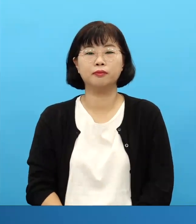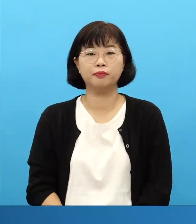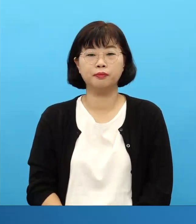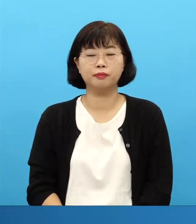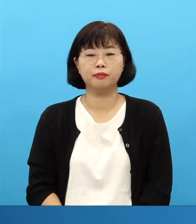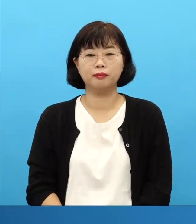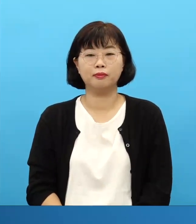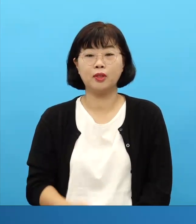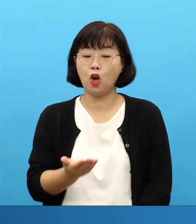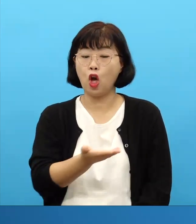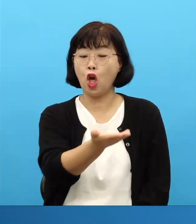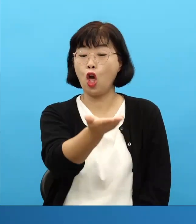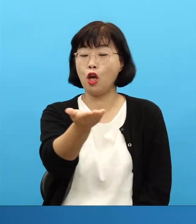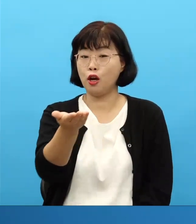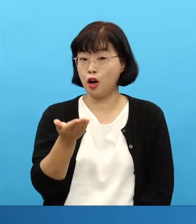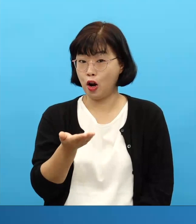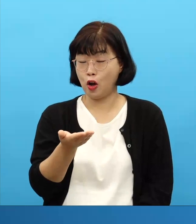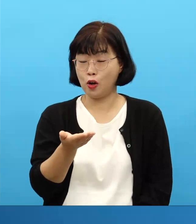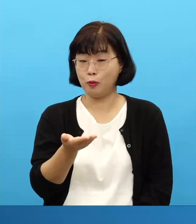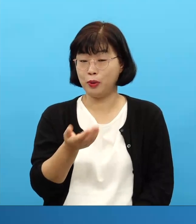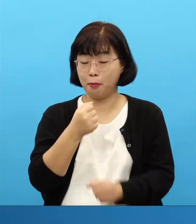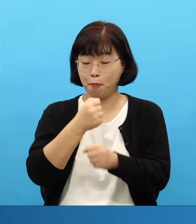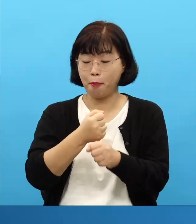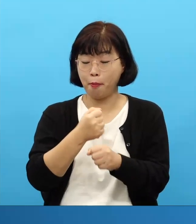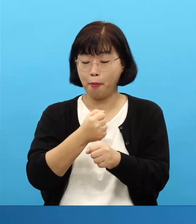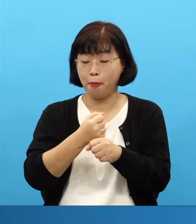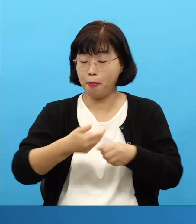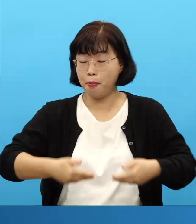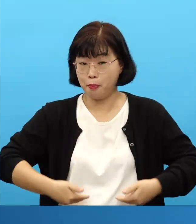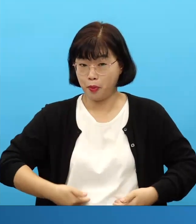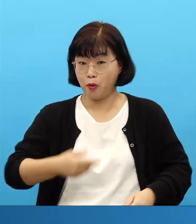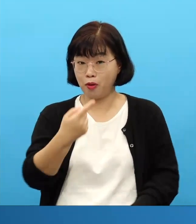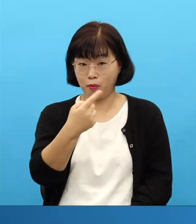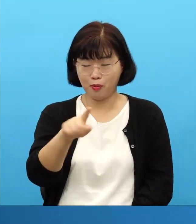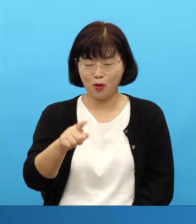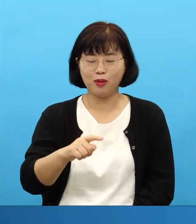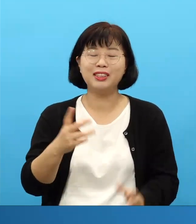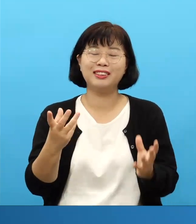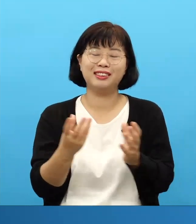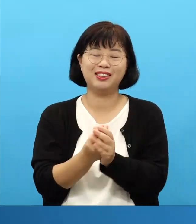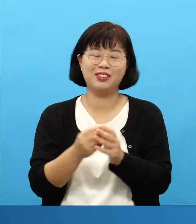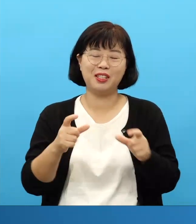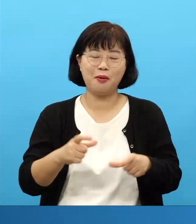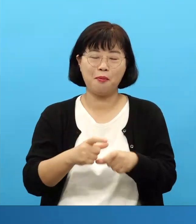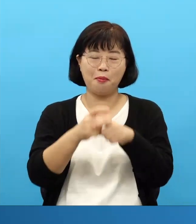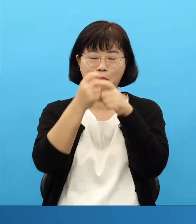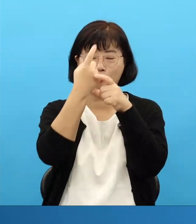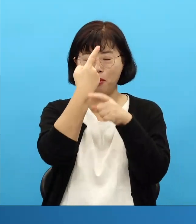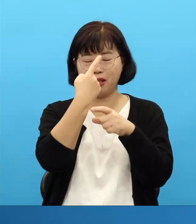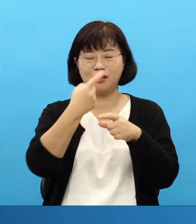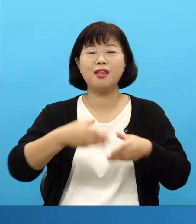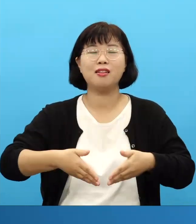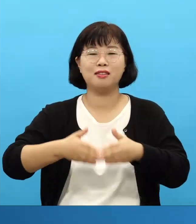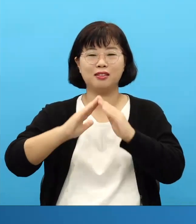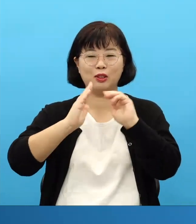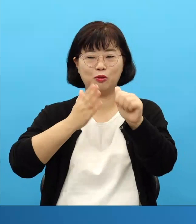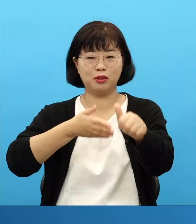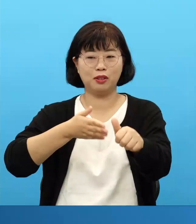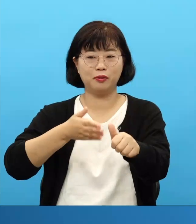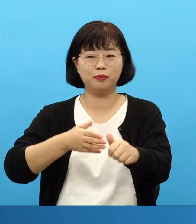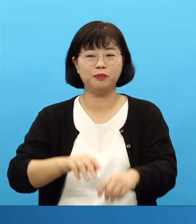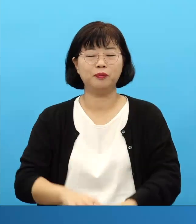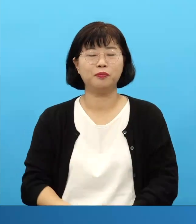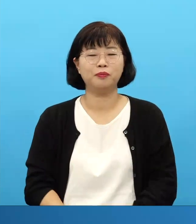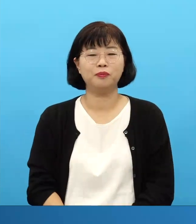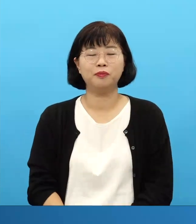이제 이걸 세워야 됩니다. And so you must raise the absolute partisan. 뭐 응답이 왔다 안 왔다 별 중요한 거 아닙니다. Whether answers come or not is